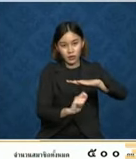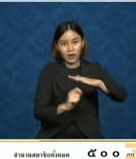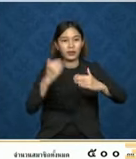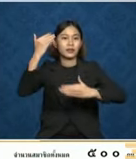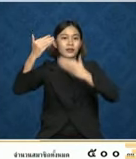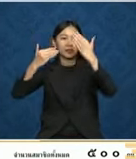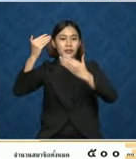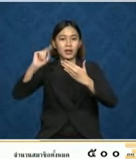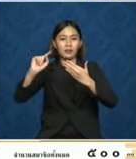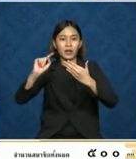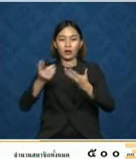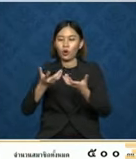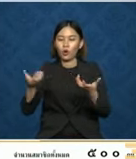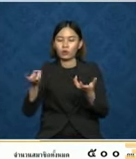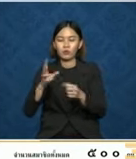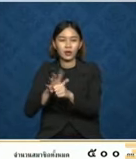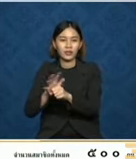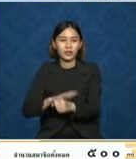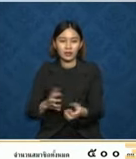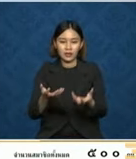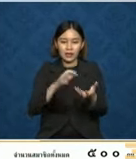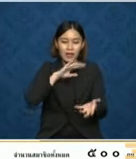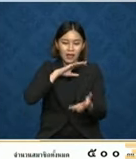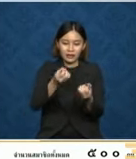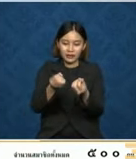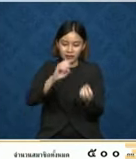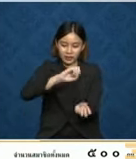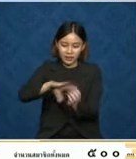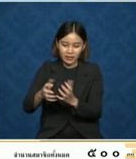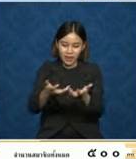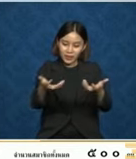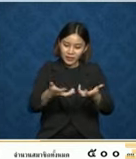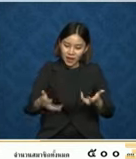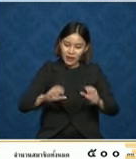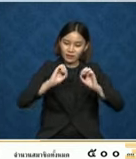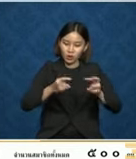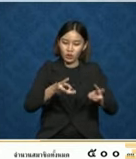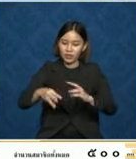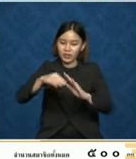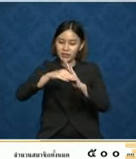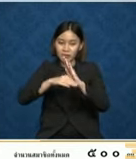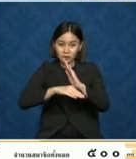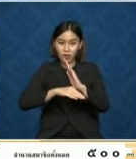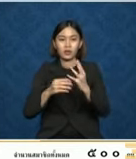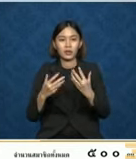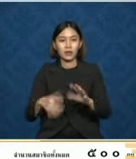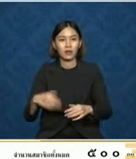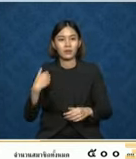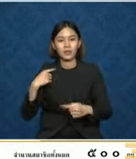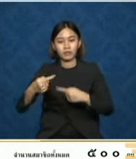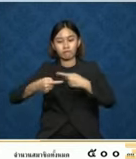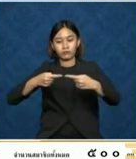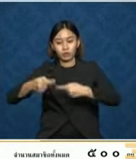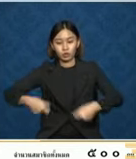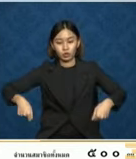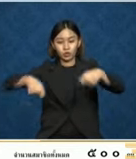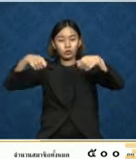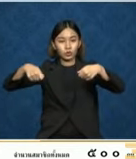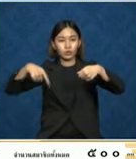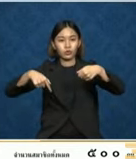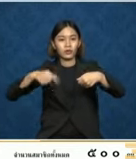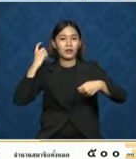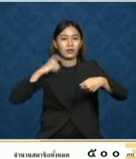ขานะคะไม่ต้องใช้อะไรมากเอาขยะมาแยกสอนเด็กแยกขยะค่ะนอกจากนั้นนะคะยังมีในเรื่องของถุงขยะด้วยนะคะว่าของ